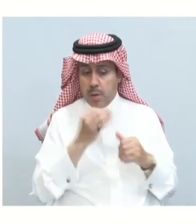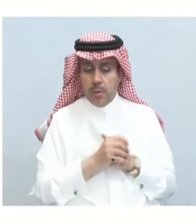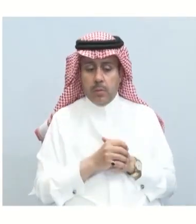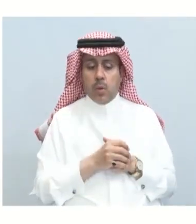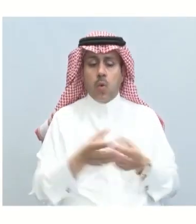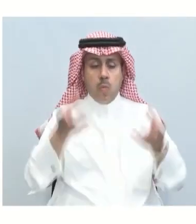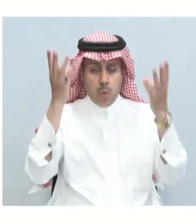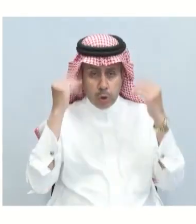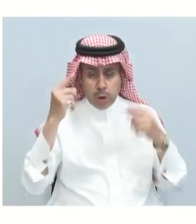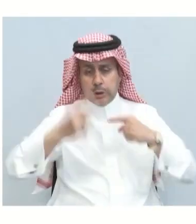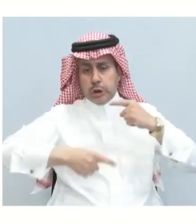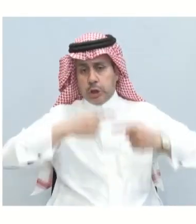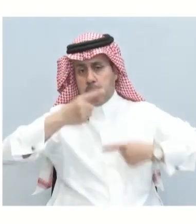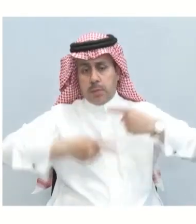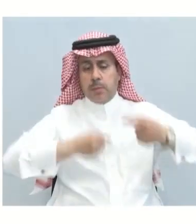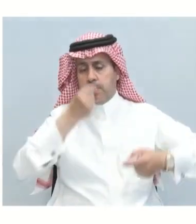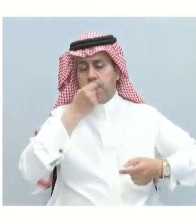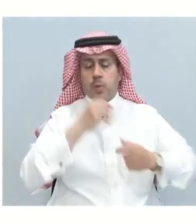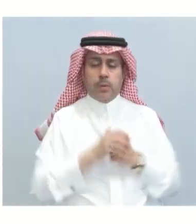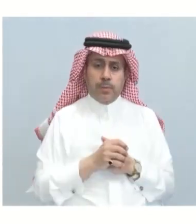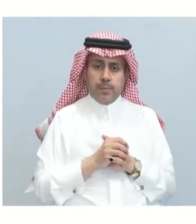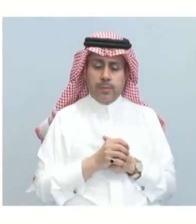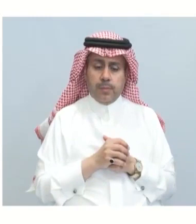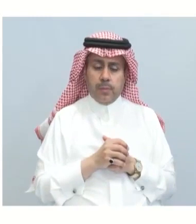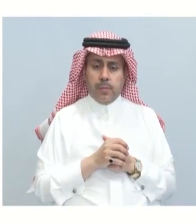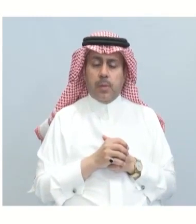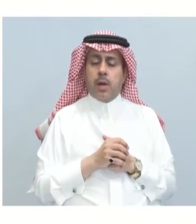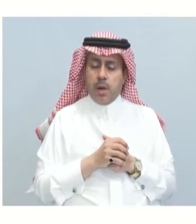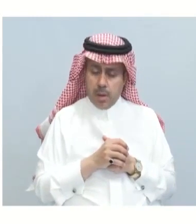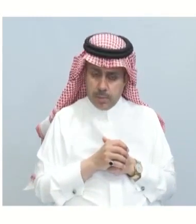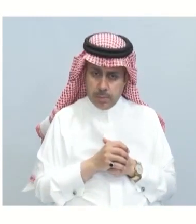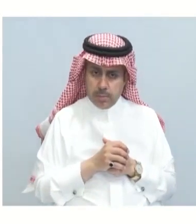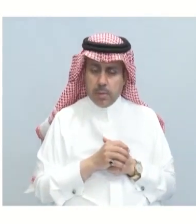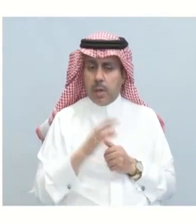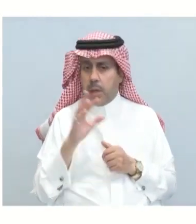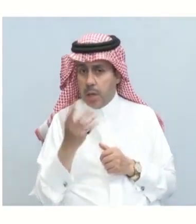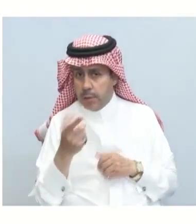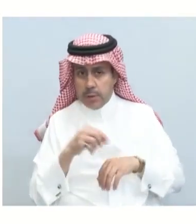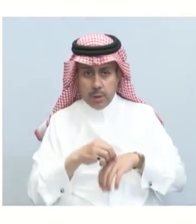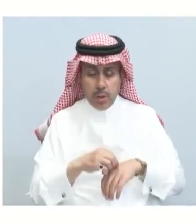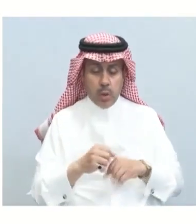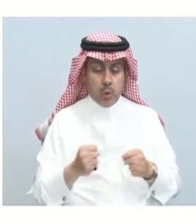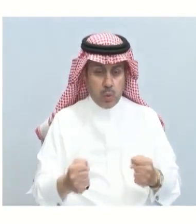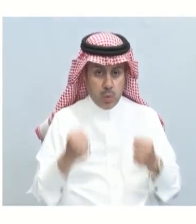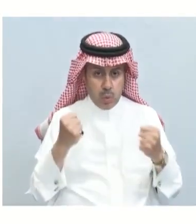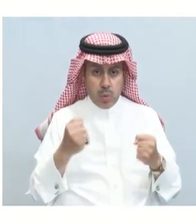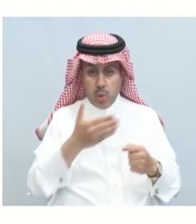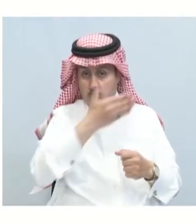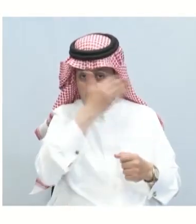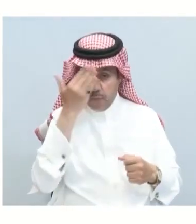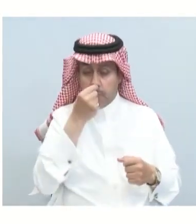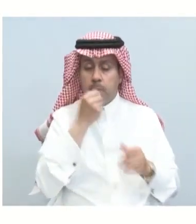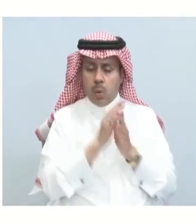والمراجعه الدائمه للقران الكريم نعم كيف للانسان ان ان يتقن كتاب الله جل